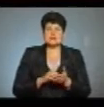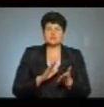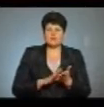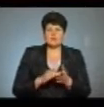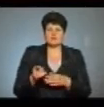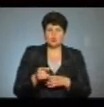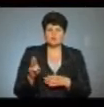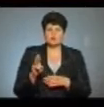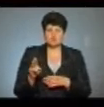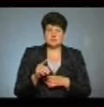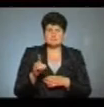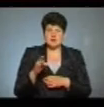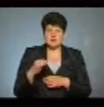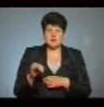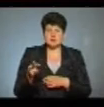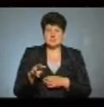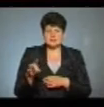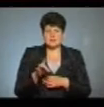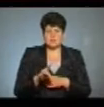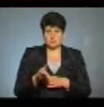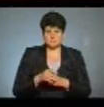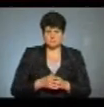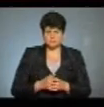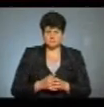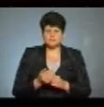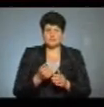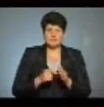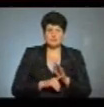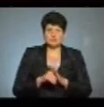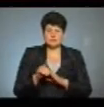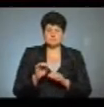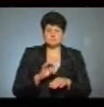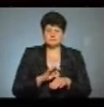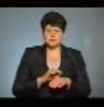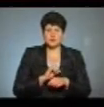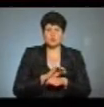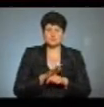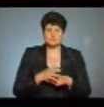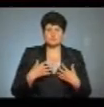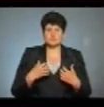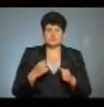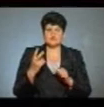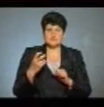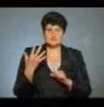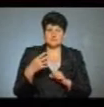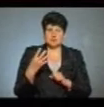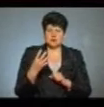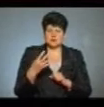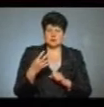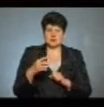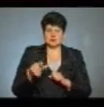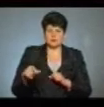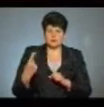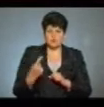Тернополі, Шумському, Збариському та Монастириському районах. Від початку епідемії від коронавірусу видужали 254 особи в